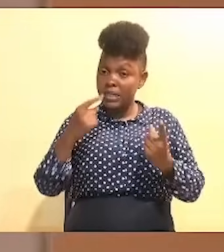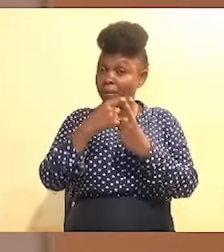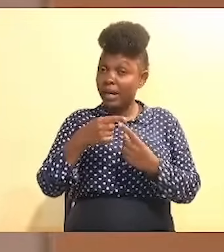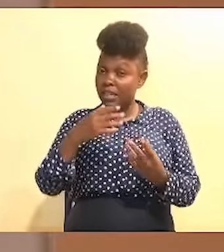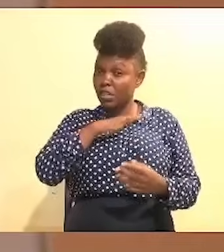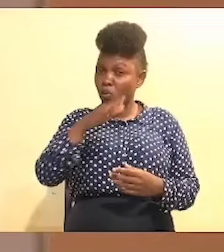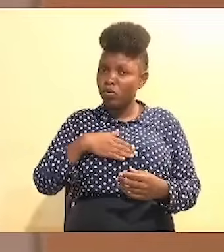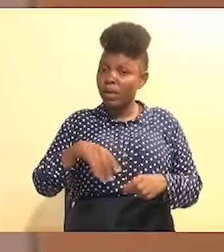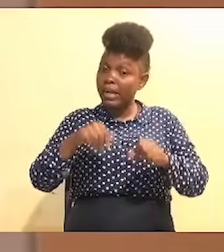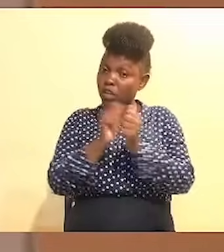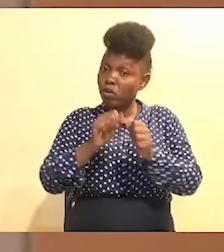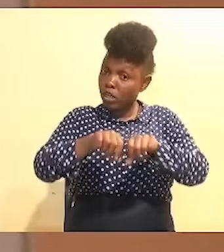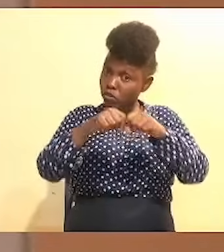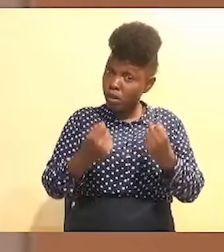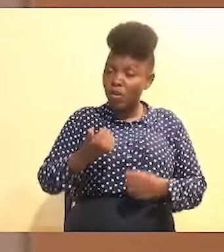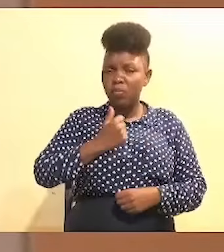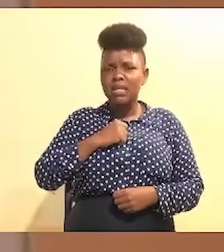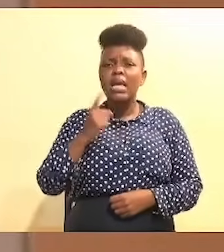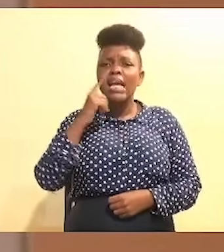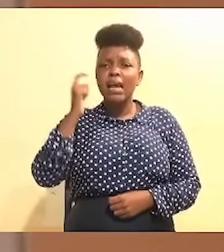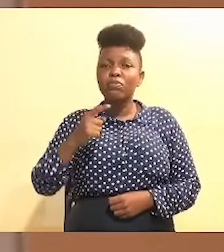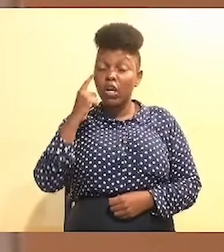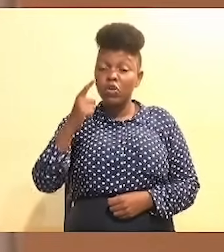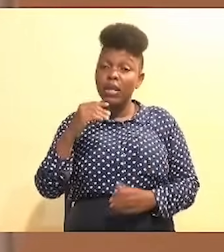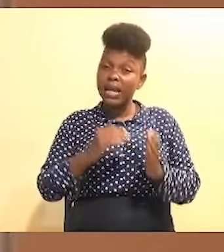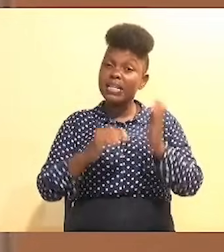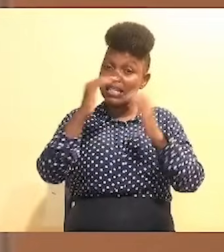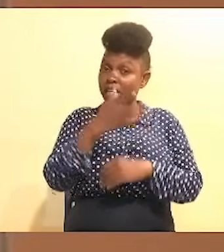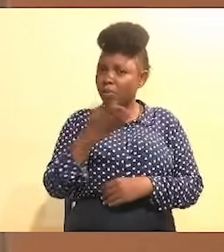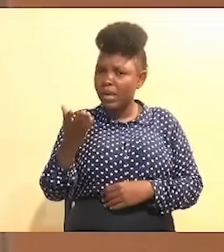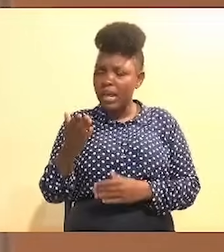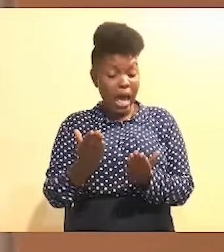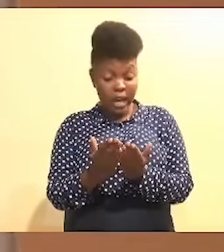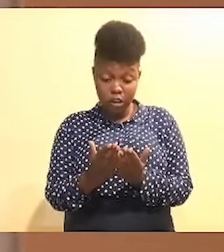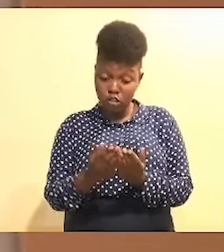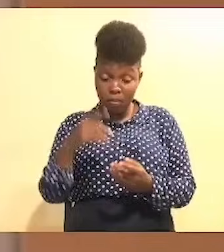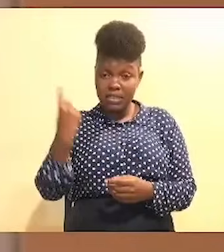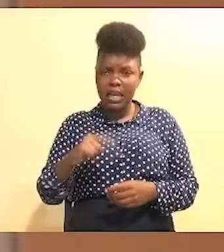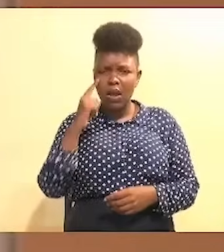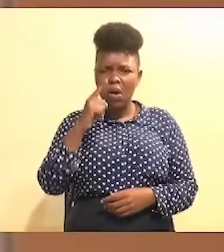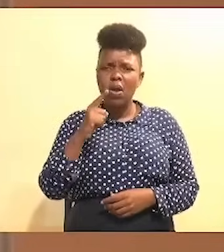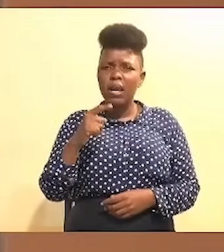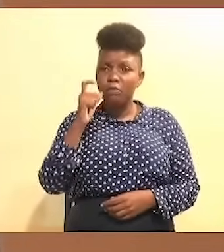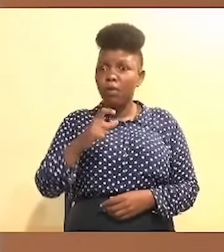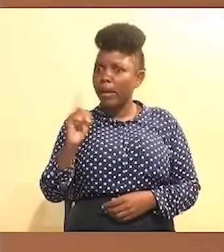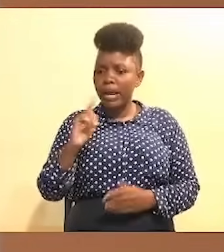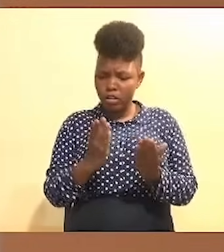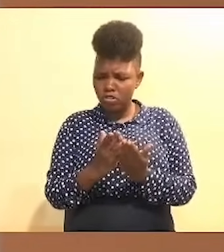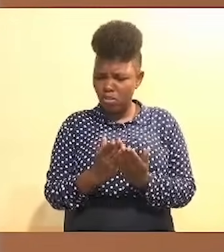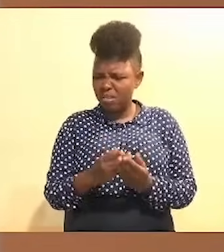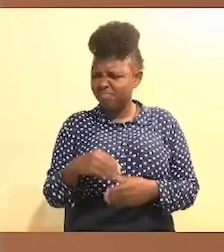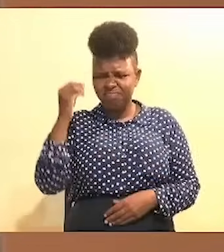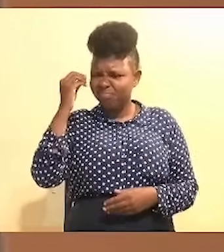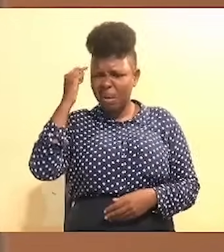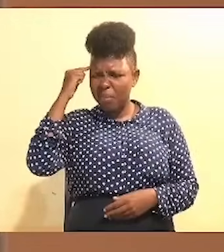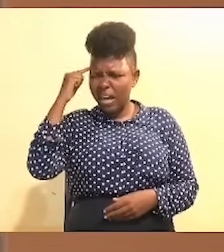ni ubinafsi. Kila mmoja anajiona yeye ni bora kuliko mwingine. Aliyesoma sana namuona kwamba ambaye hajasoma hana chochote. Mwenye hela namuona mtu